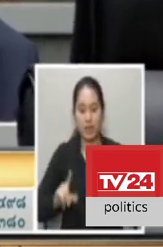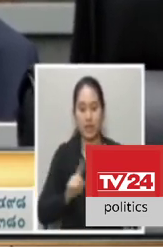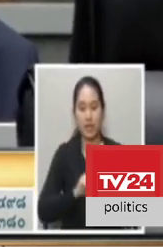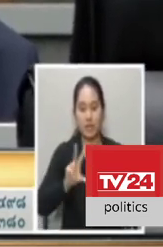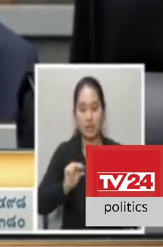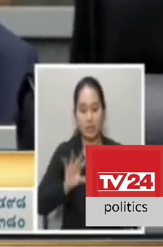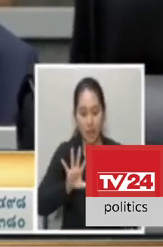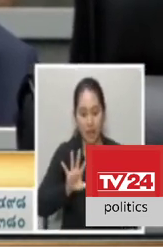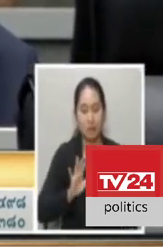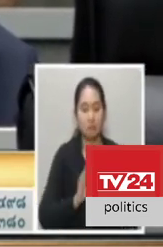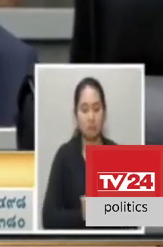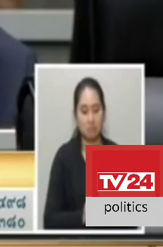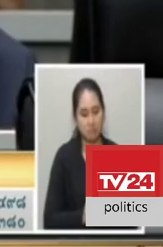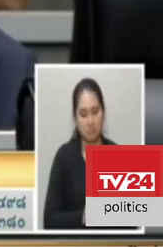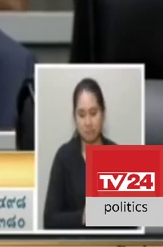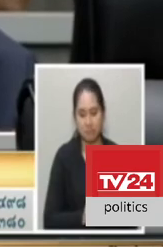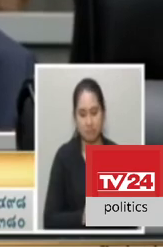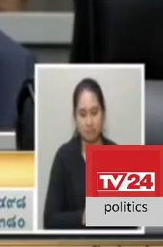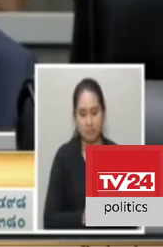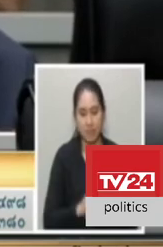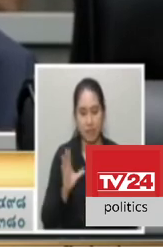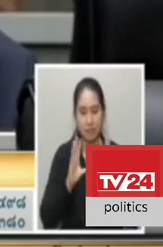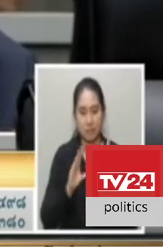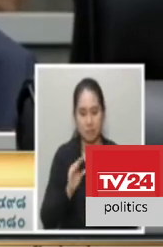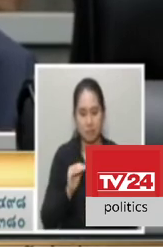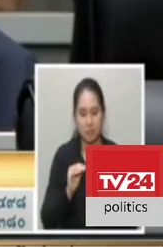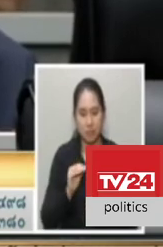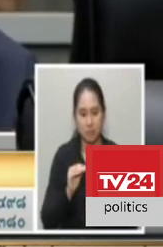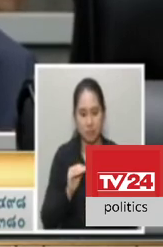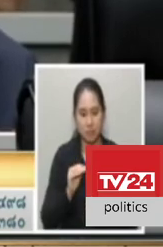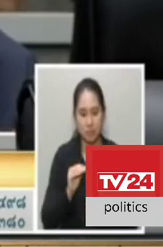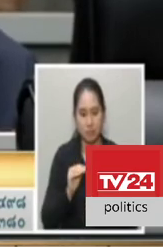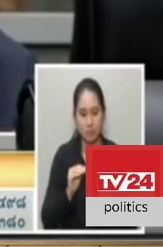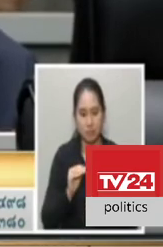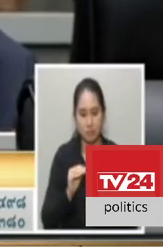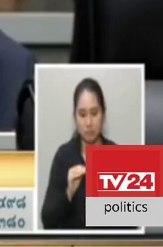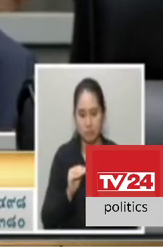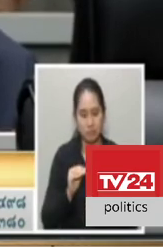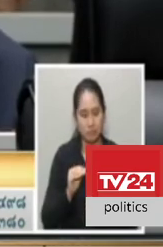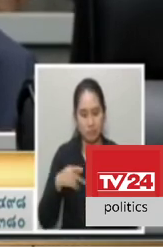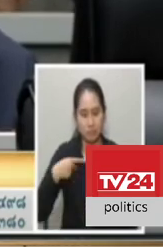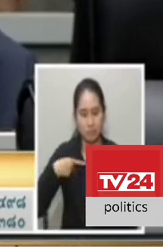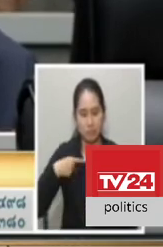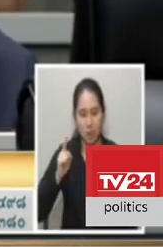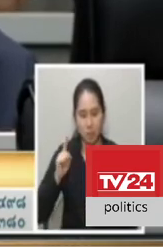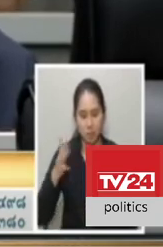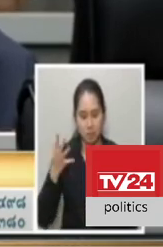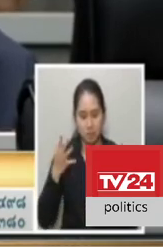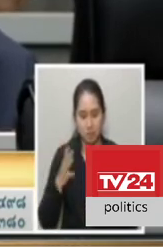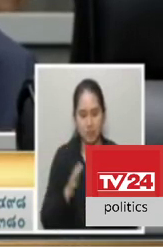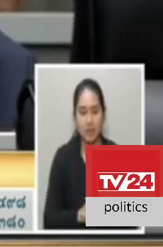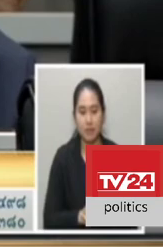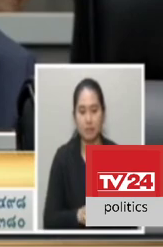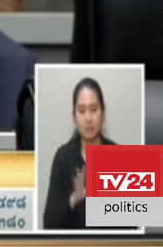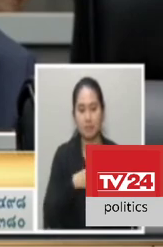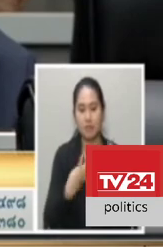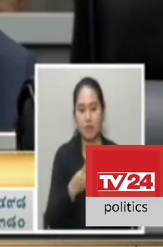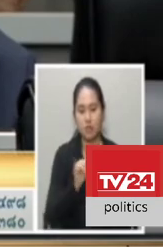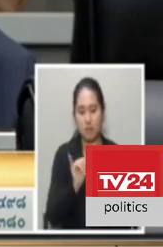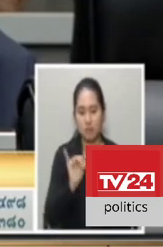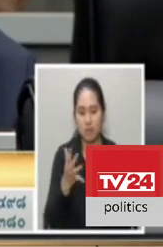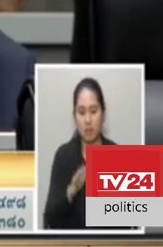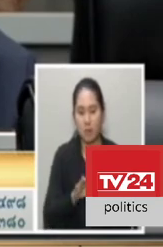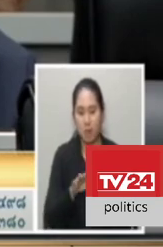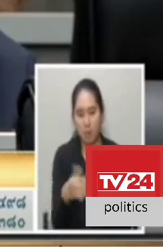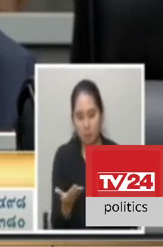ครั้งนี้มีผลการประชุมโดยภาพรวมที่ถือว่าไม่คุ้มค่าไม่มียุทธศาสตร์และล้มเหลว